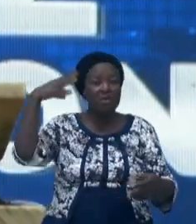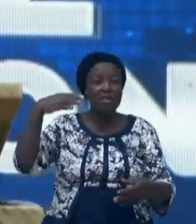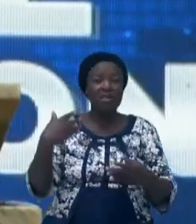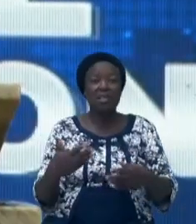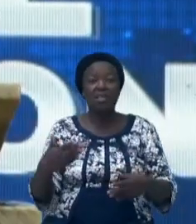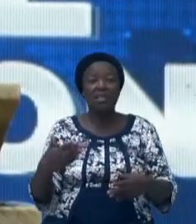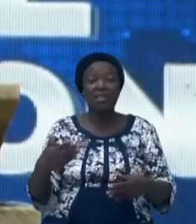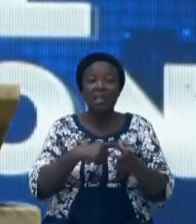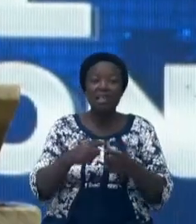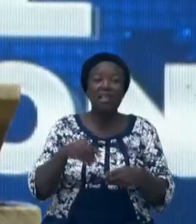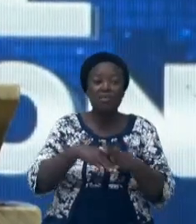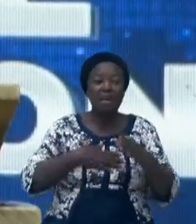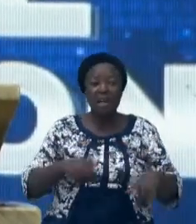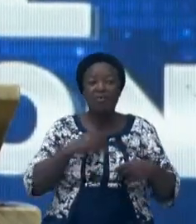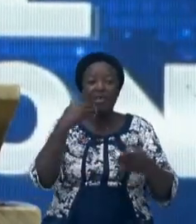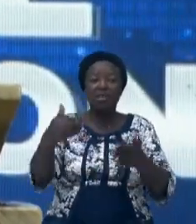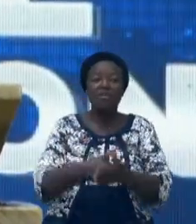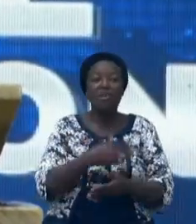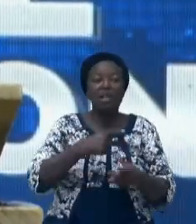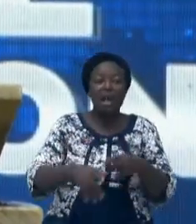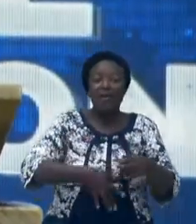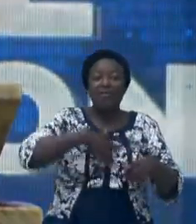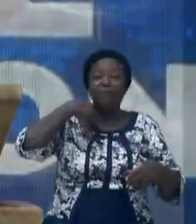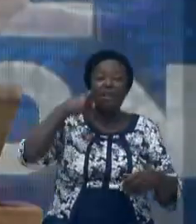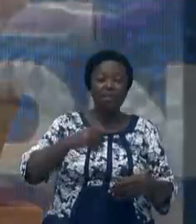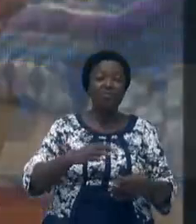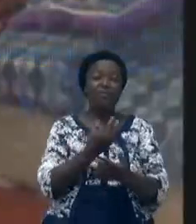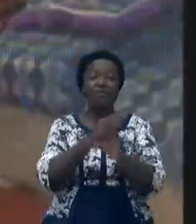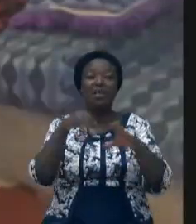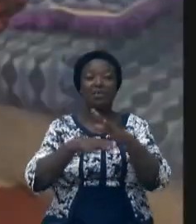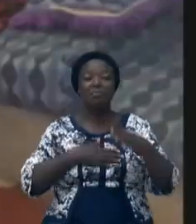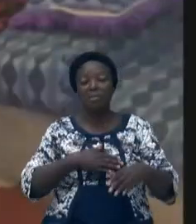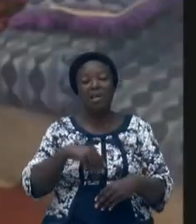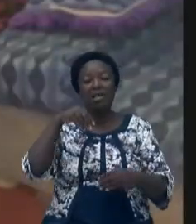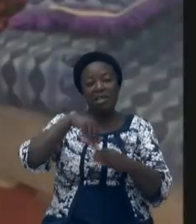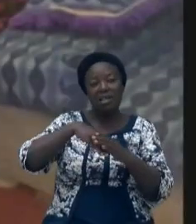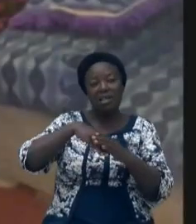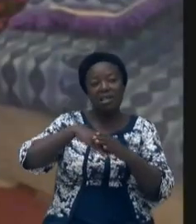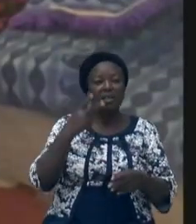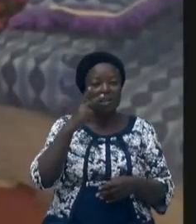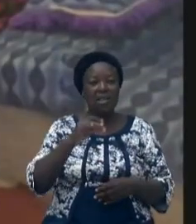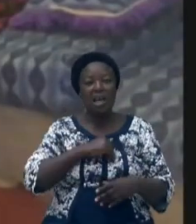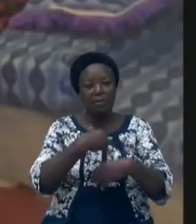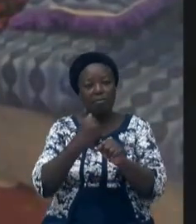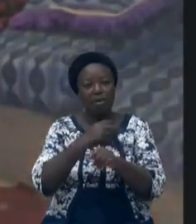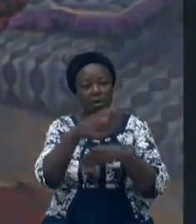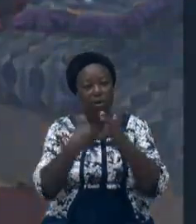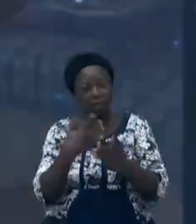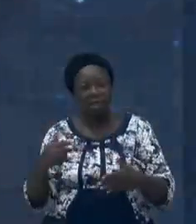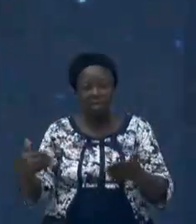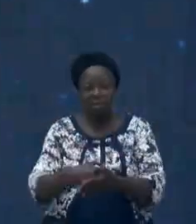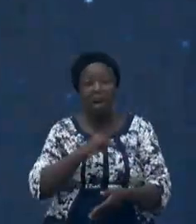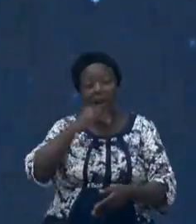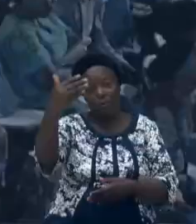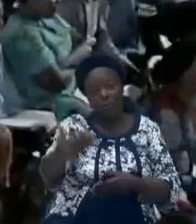perceptions un nouvel os la purification je me sens plus à l'intérieur voici je fais toujours